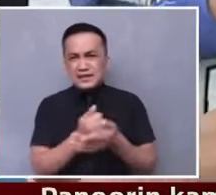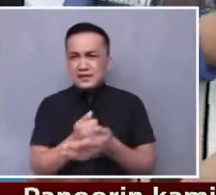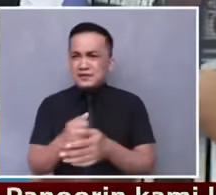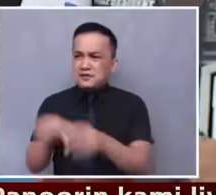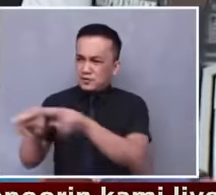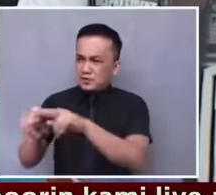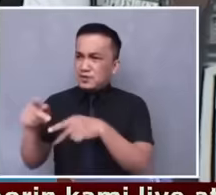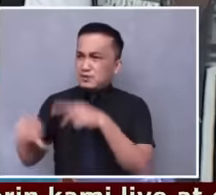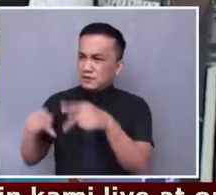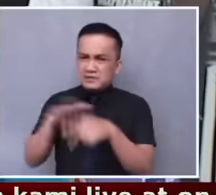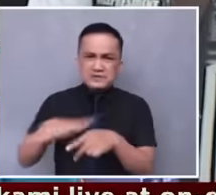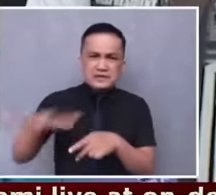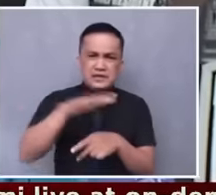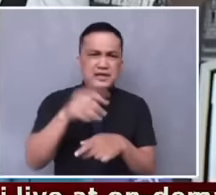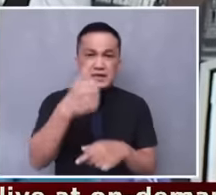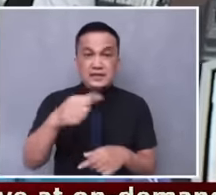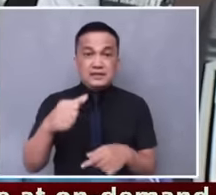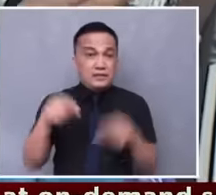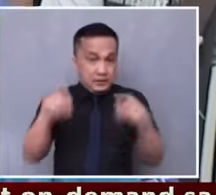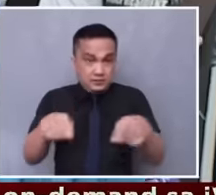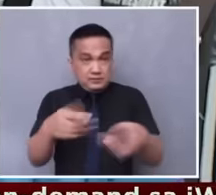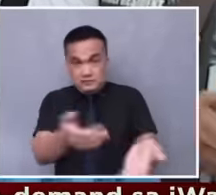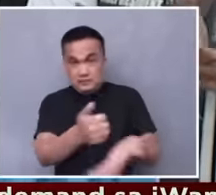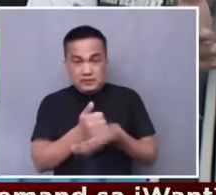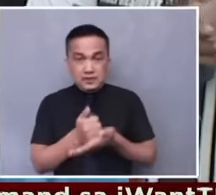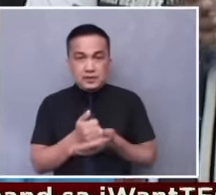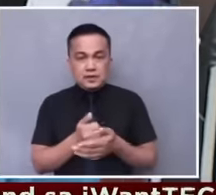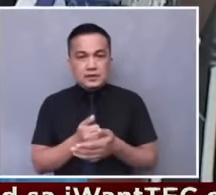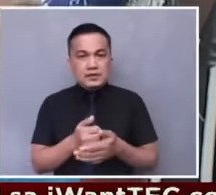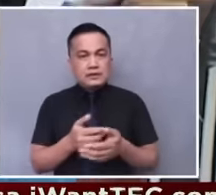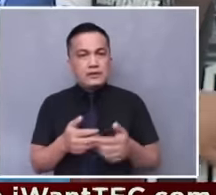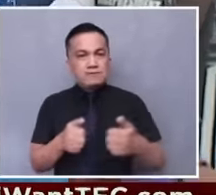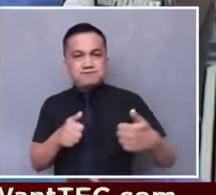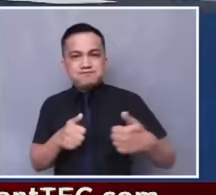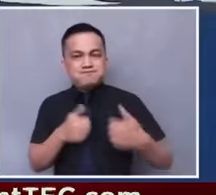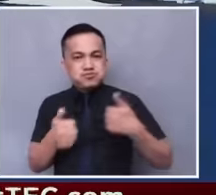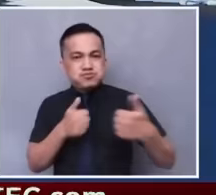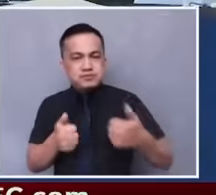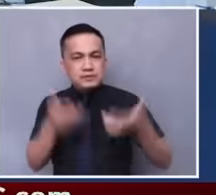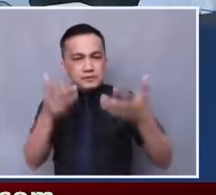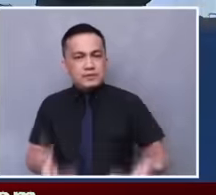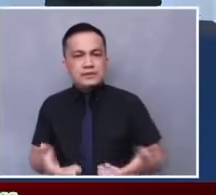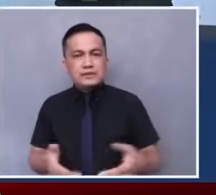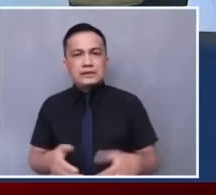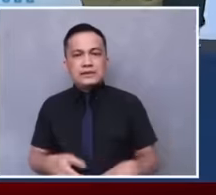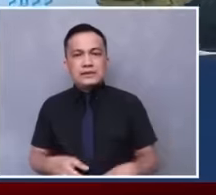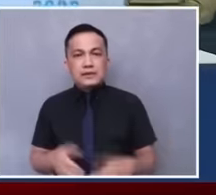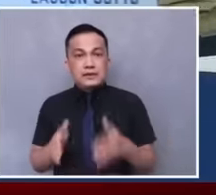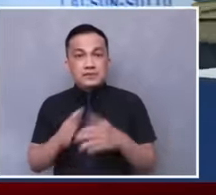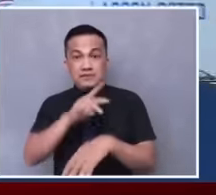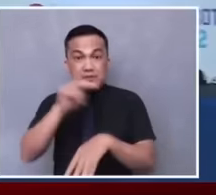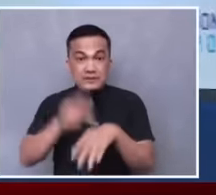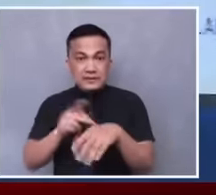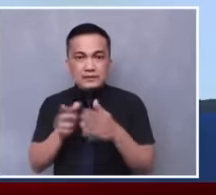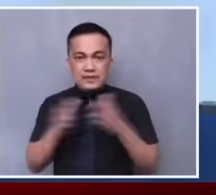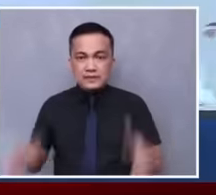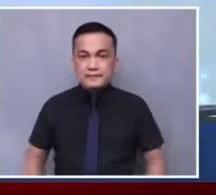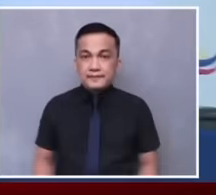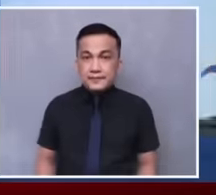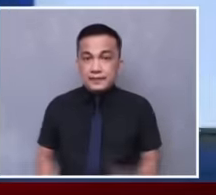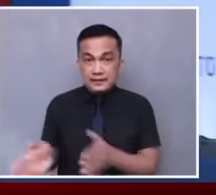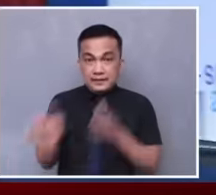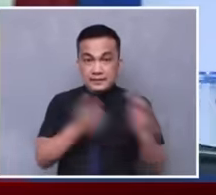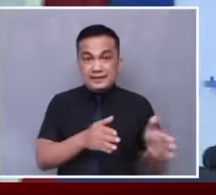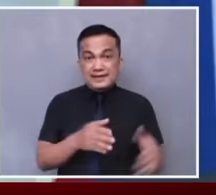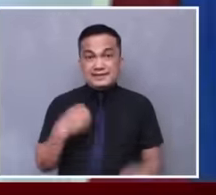tao. Kasi mabigat na laban to, malaki ang Pilipinas. Si Senator Ping Lacson ng Partido Reforma,